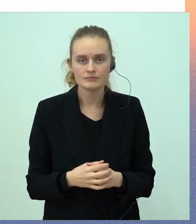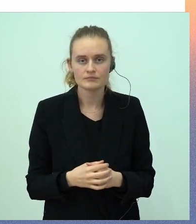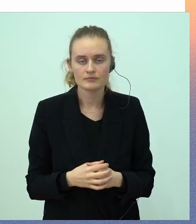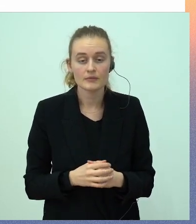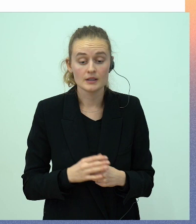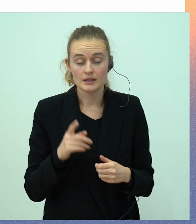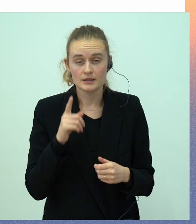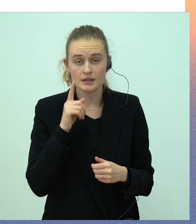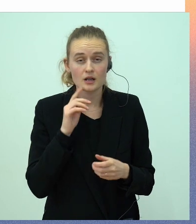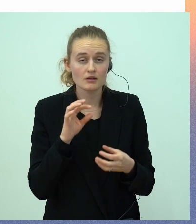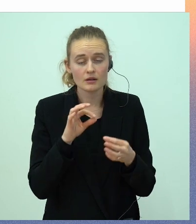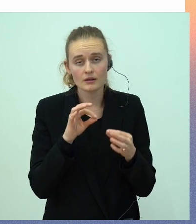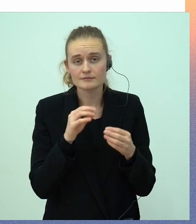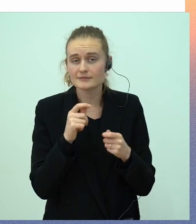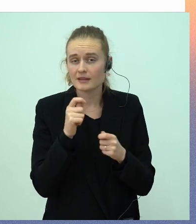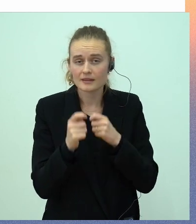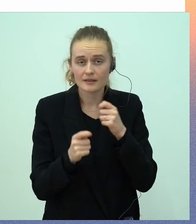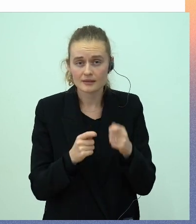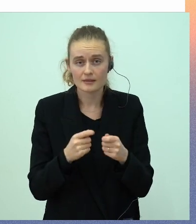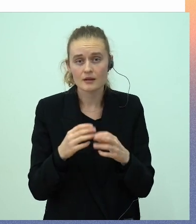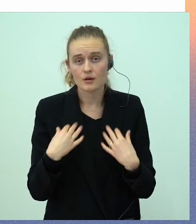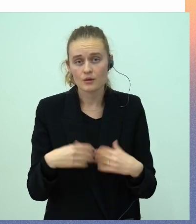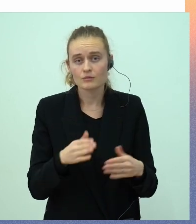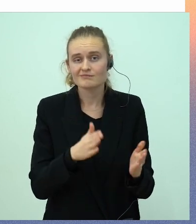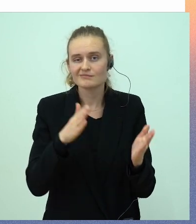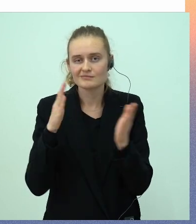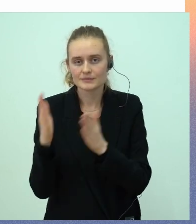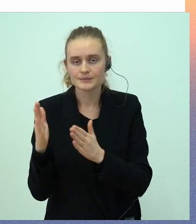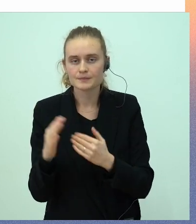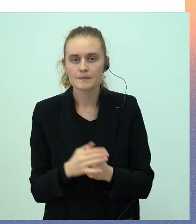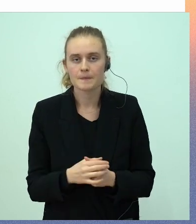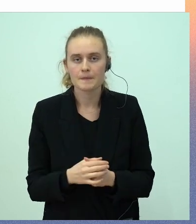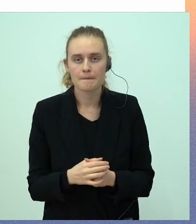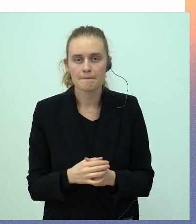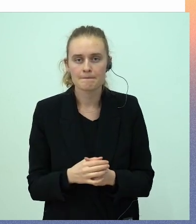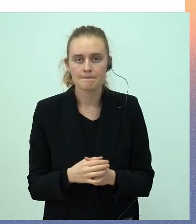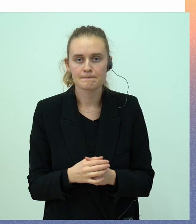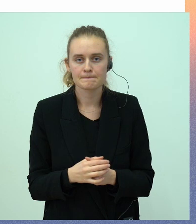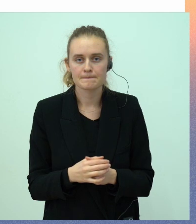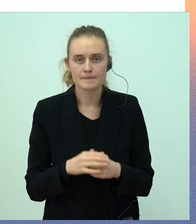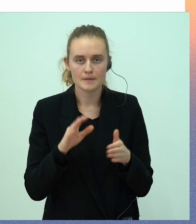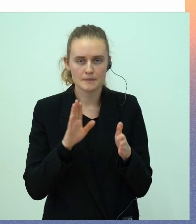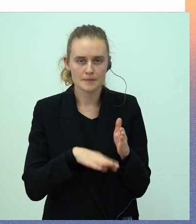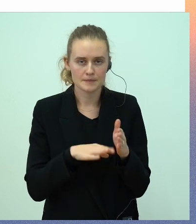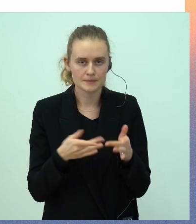jos, tiesiog pereisiu prie kiek paprastesnės dalies, norėčiau parodyti kai ką, kas ganėtinai paprasta.